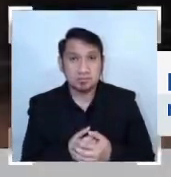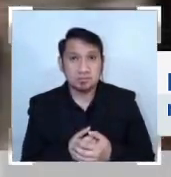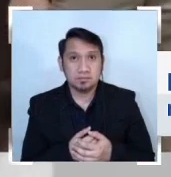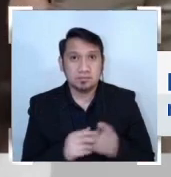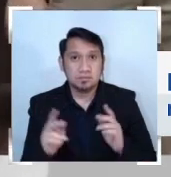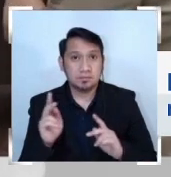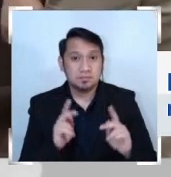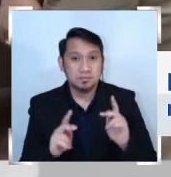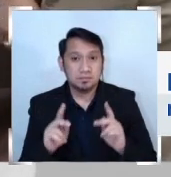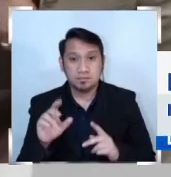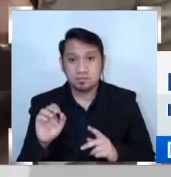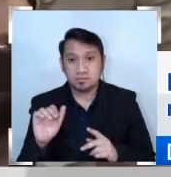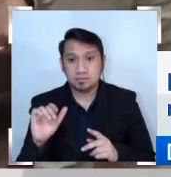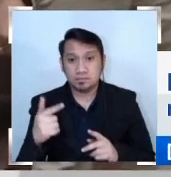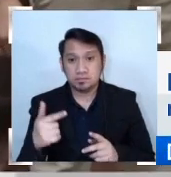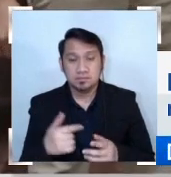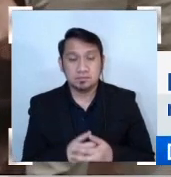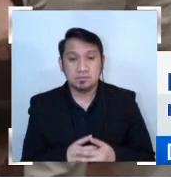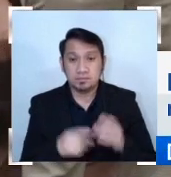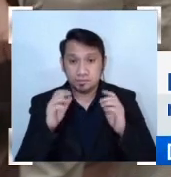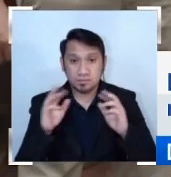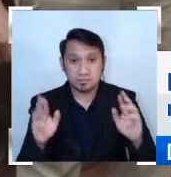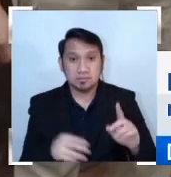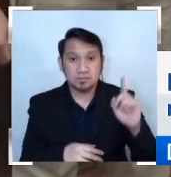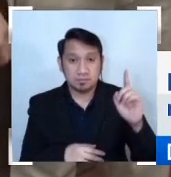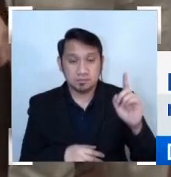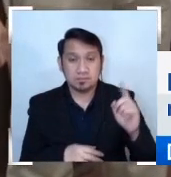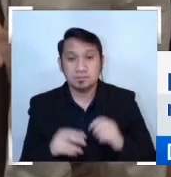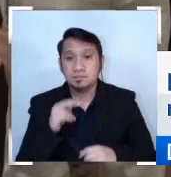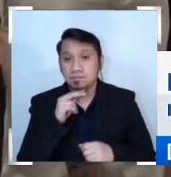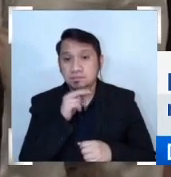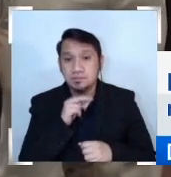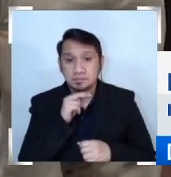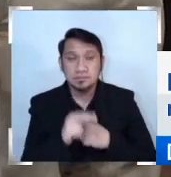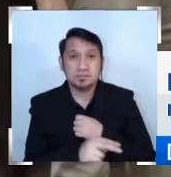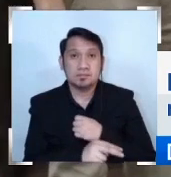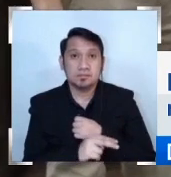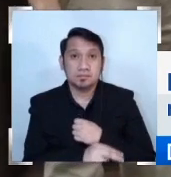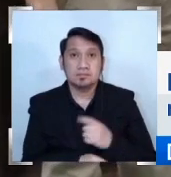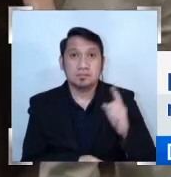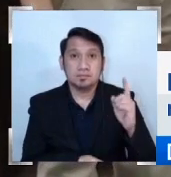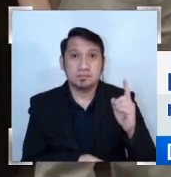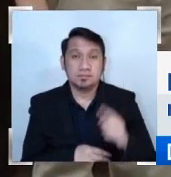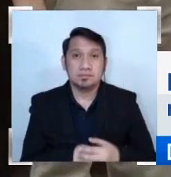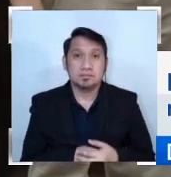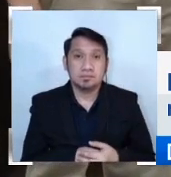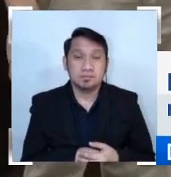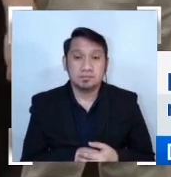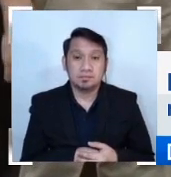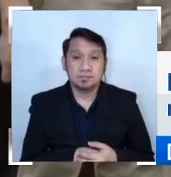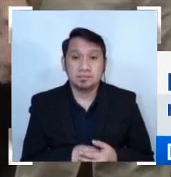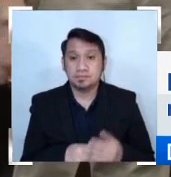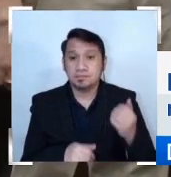Lawag. Re-elected naman bilang mayor ng Dumaguete City, Negros Oriental, si Felipe Antonio Remolio. Nahalalaman bilang